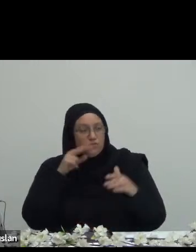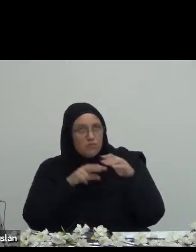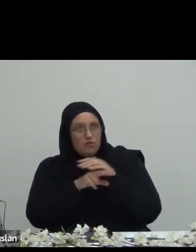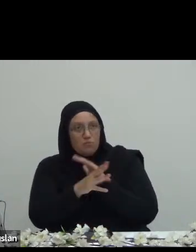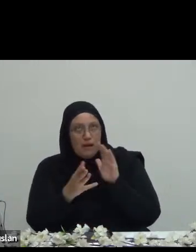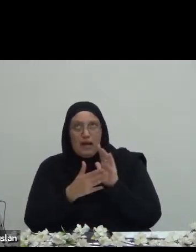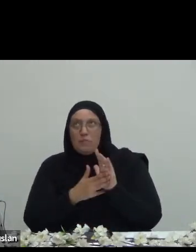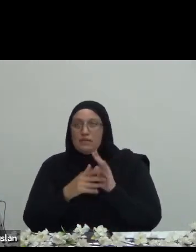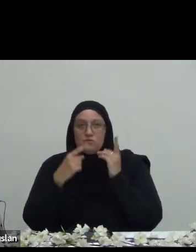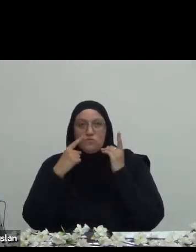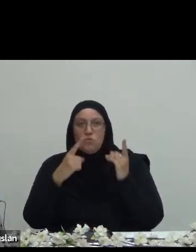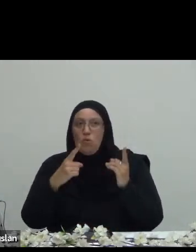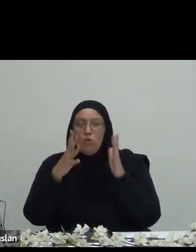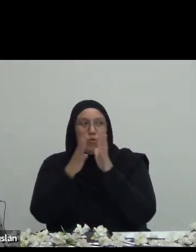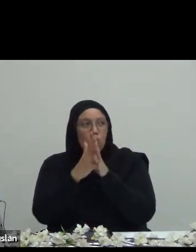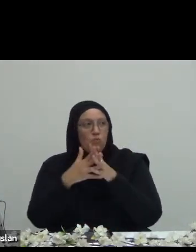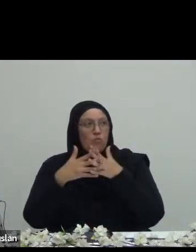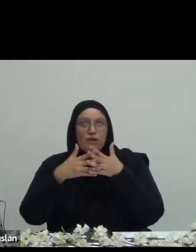متصدعا من